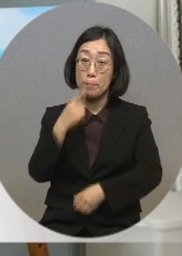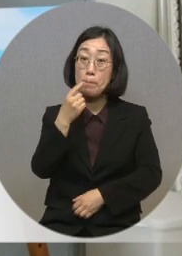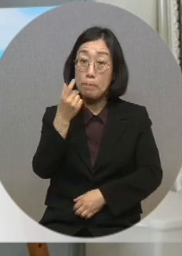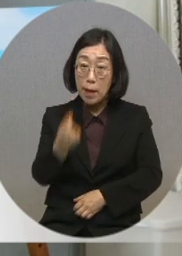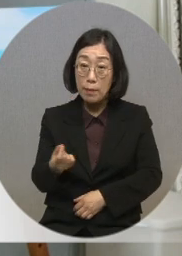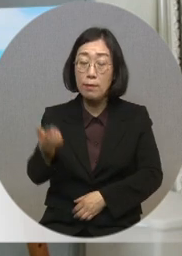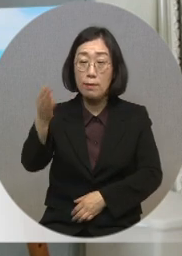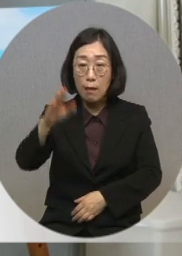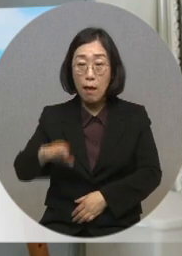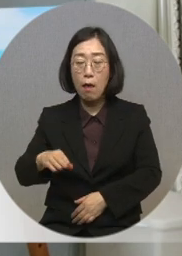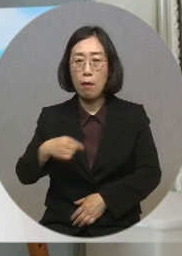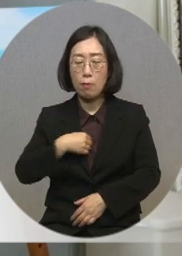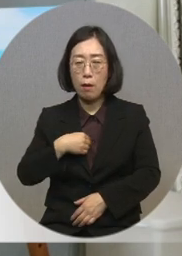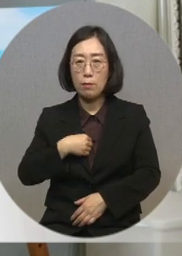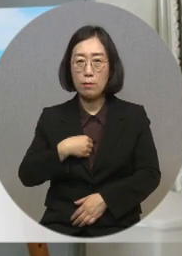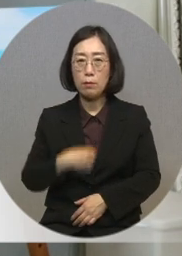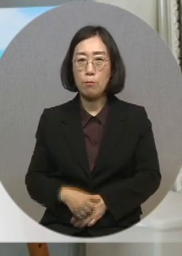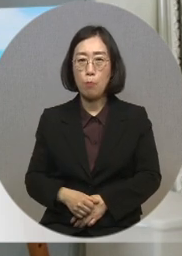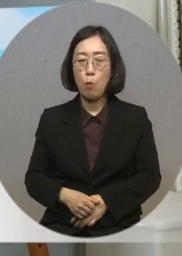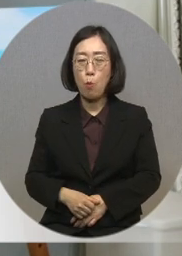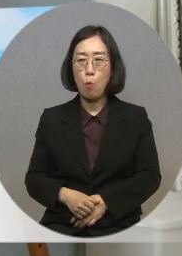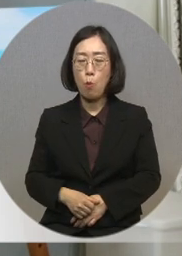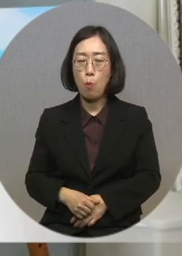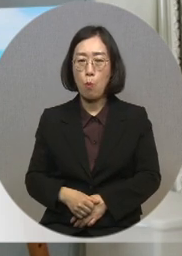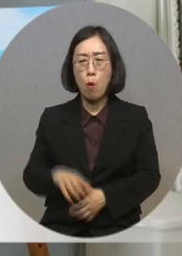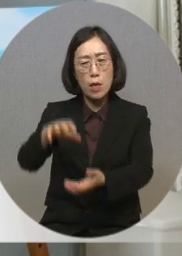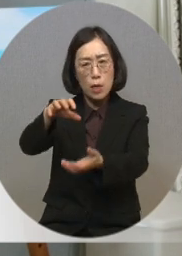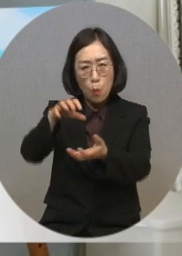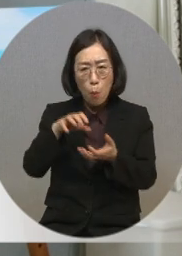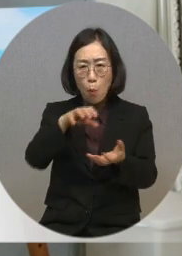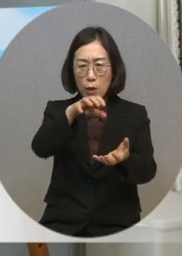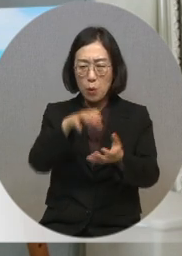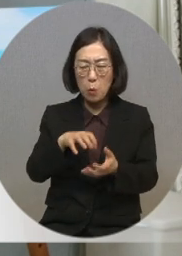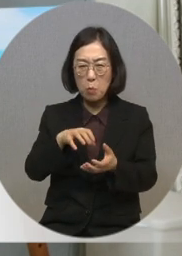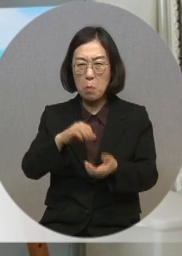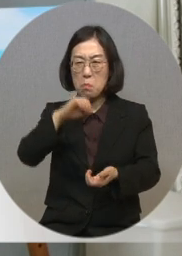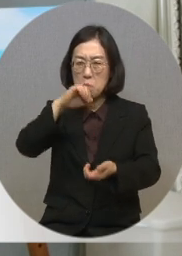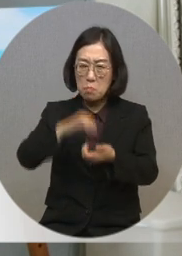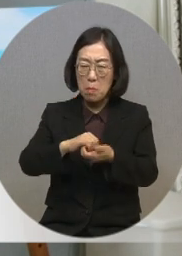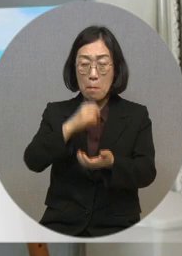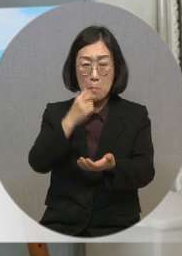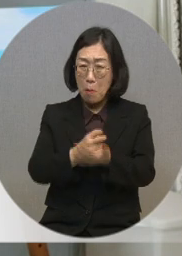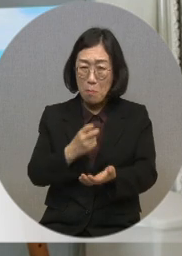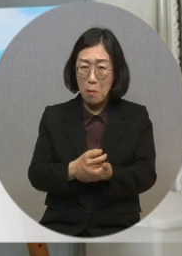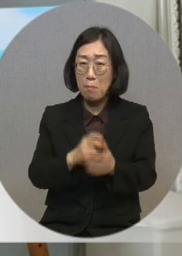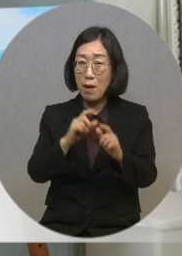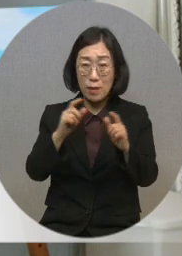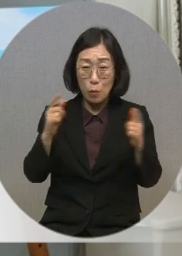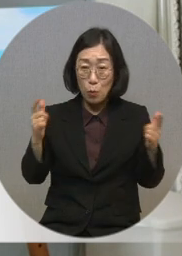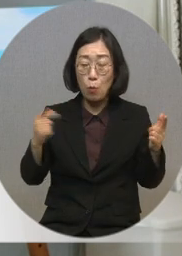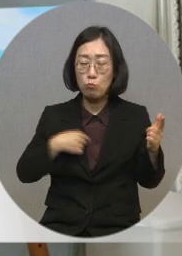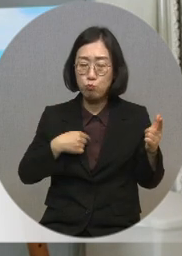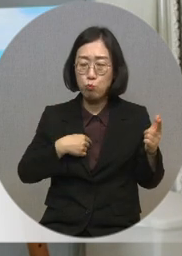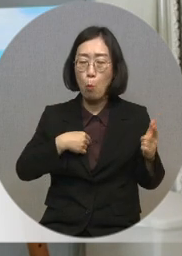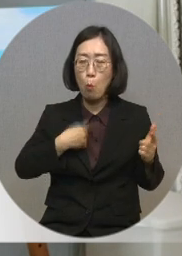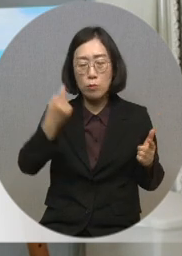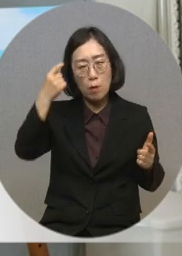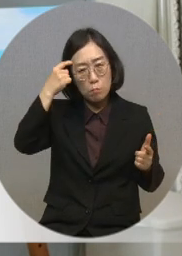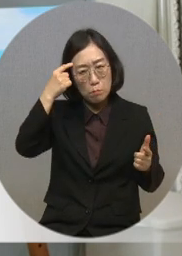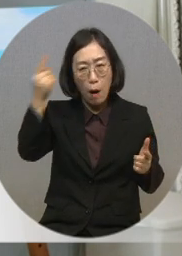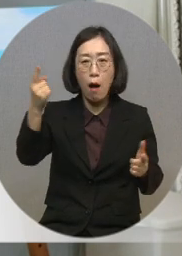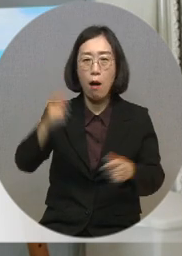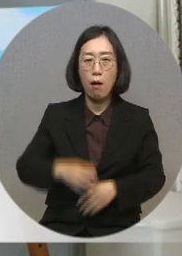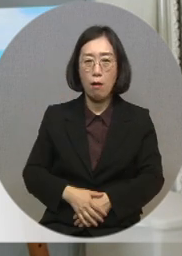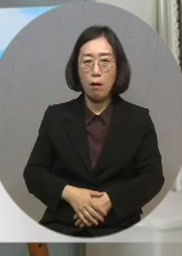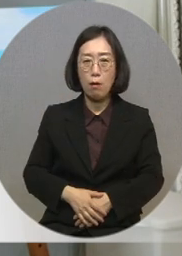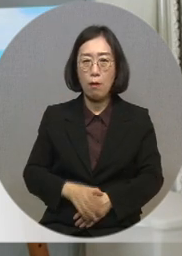저는 제로에 그 국한되지 않고 제 나름대로 이제 뭐 아자 캠퍼스에